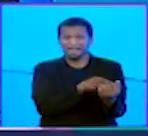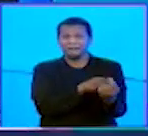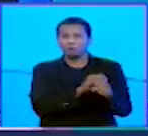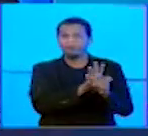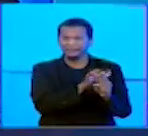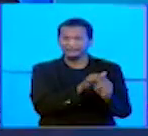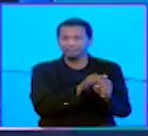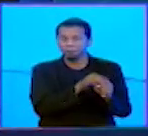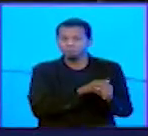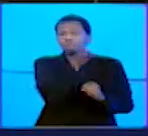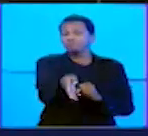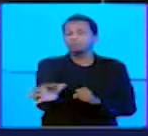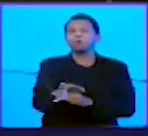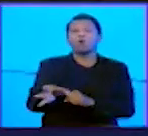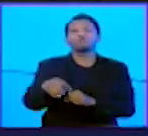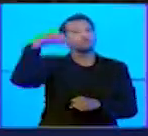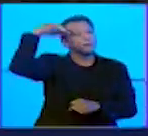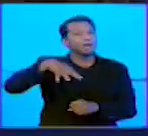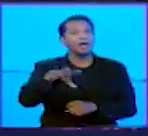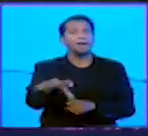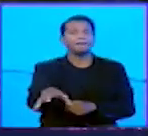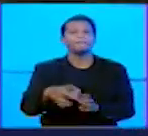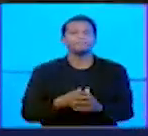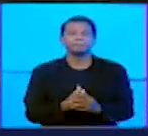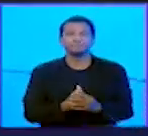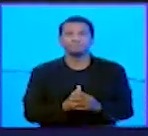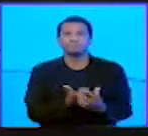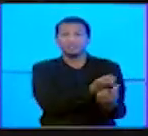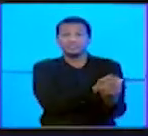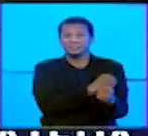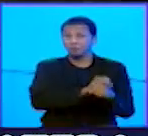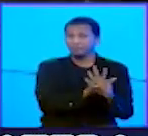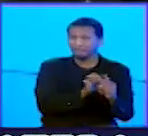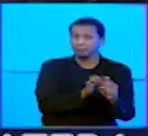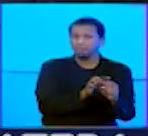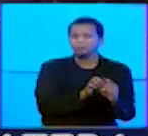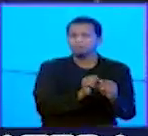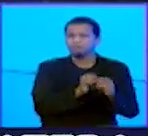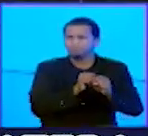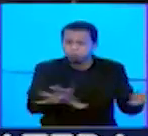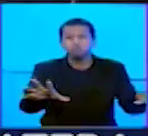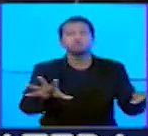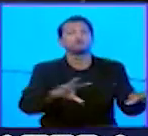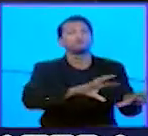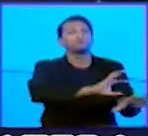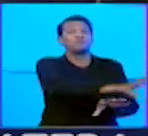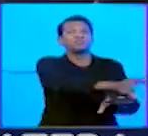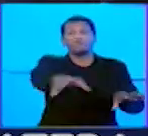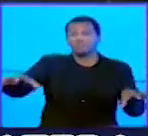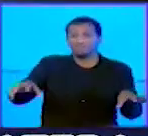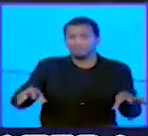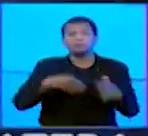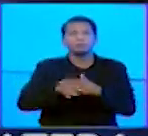Sumatera vaksin lain tindakan distribusikan ke sejumlah provinsi diantaranya provinsi Lampung Riau